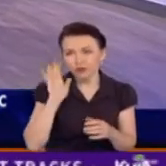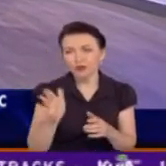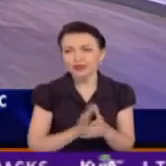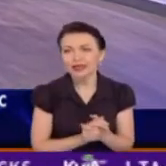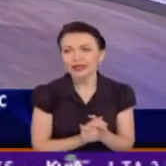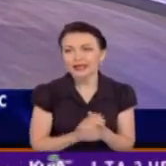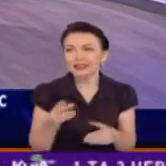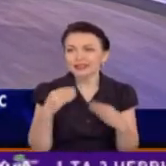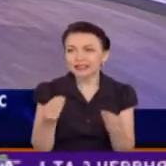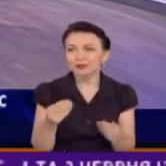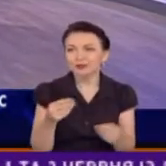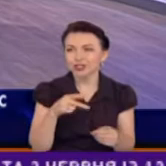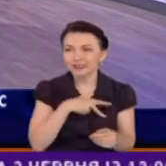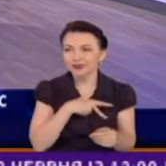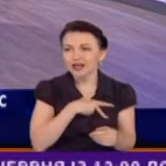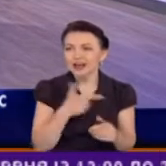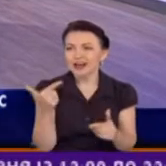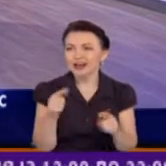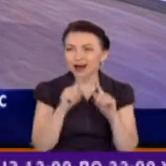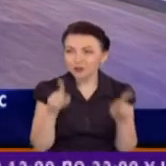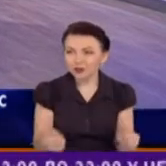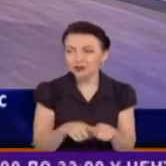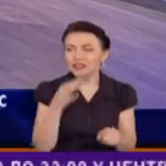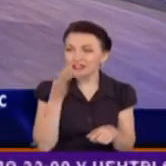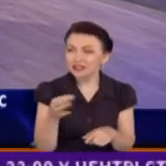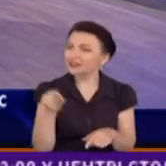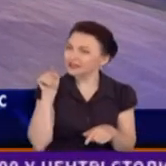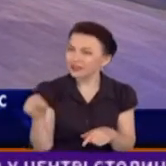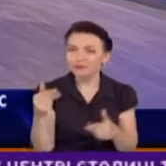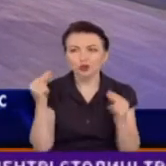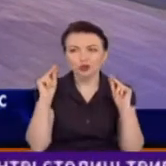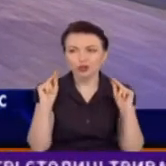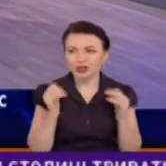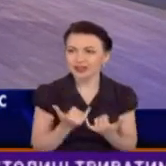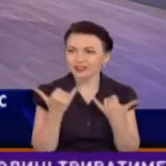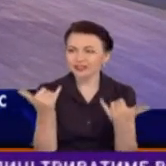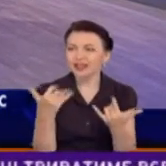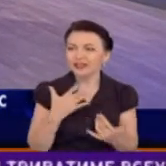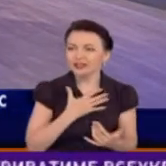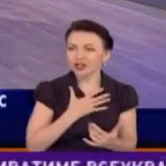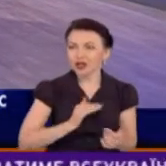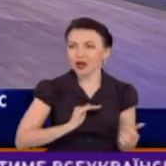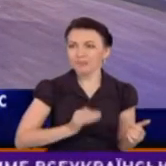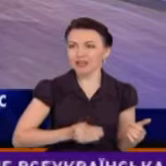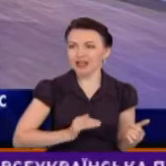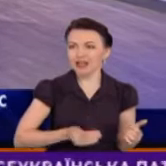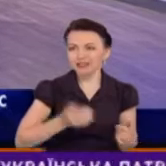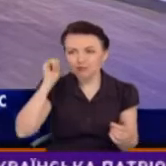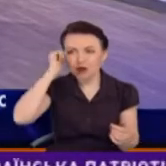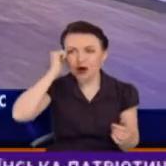і подякувати, дати почесну грамоту там власнику, сказати, ти почесний наш капіталіст, ми тебе